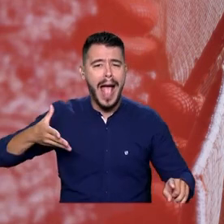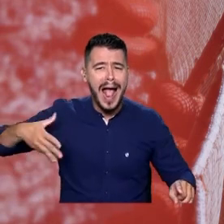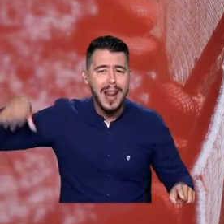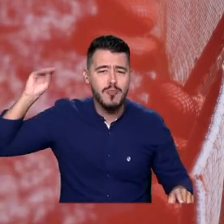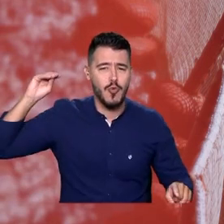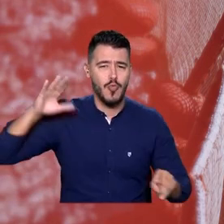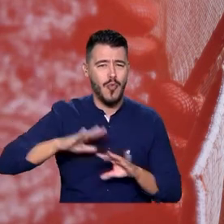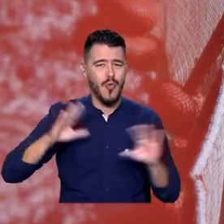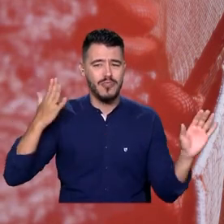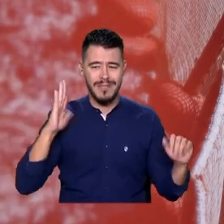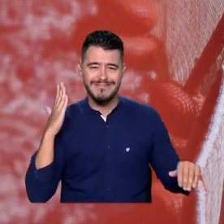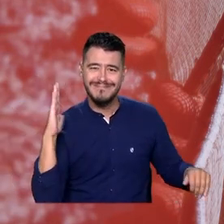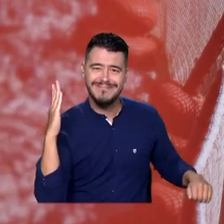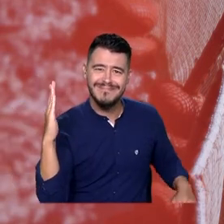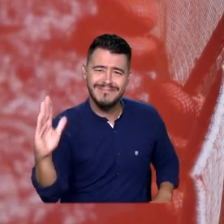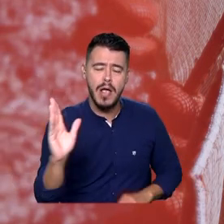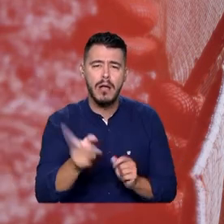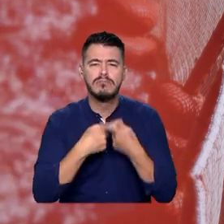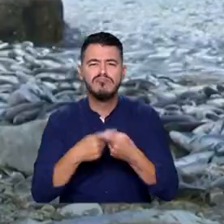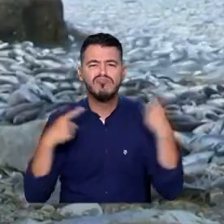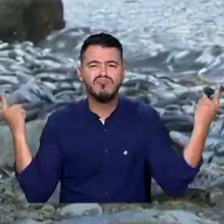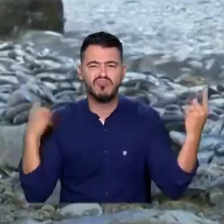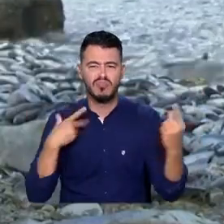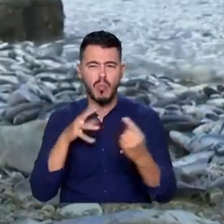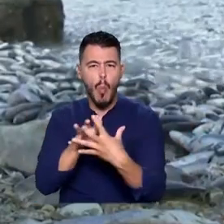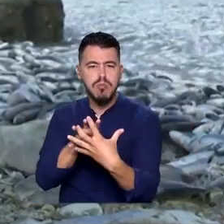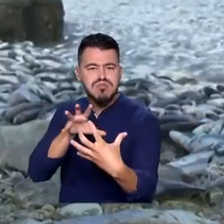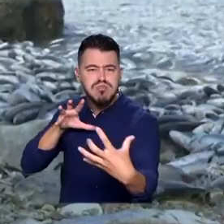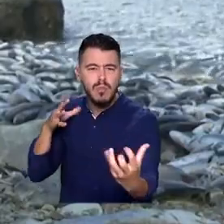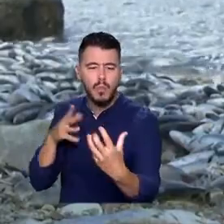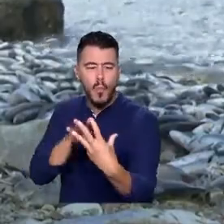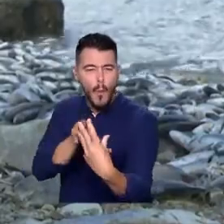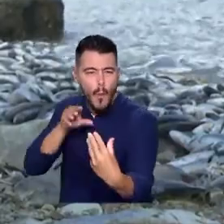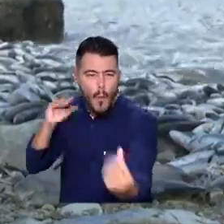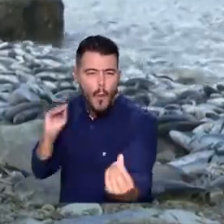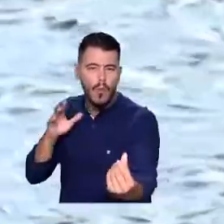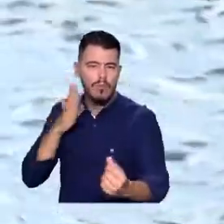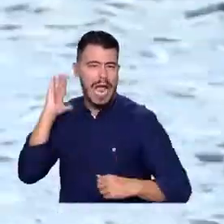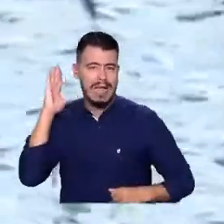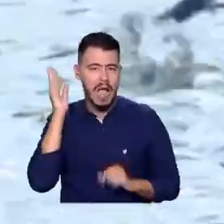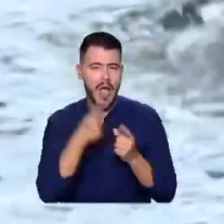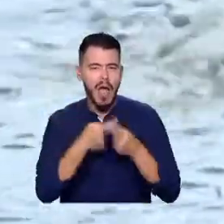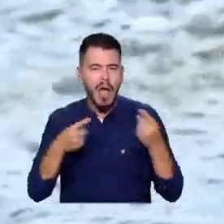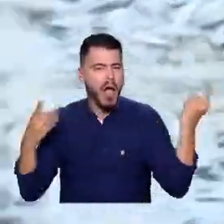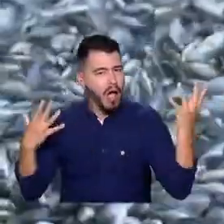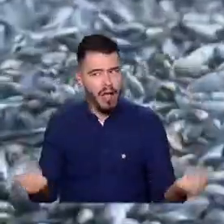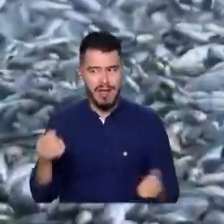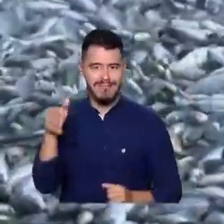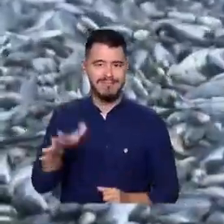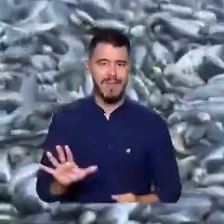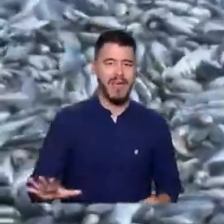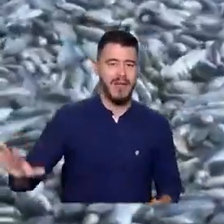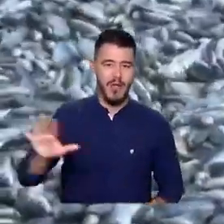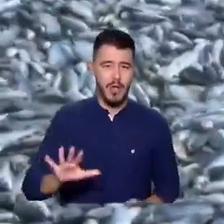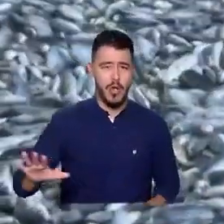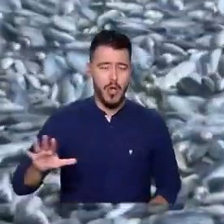μόνο σκυλόψαρα, γαλαίοι και άλλα καρχαριοειδή. Είναι αδιανόητες εικόνες από τα μέτρητα ψάρια που έχουν ξεβραστεί νεκρά στο Βόλο. Την ώρα